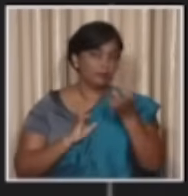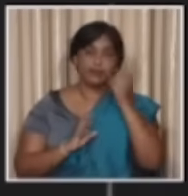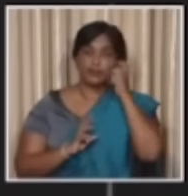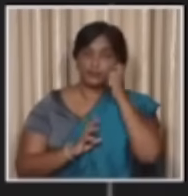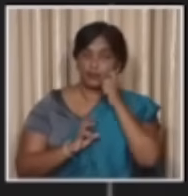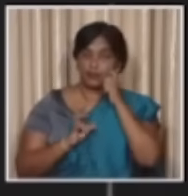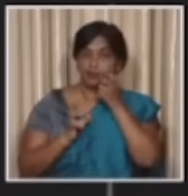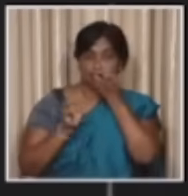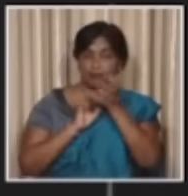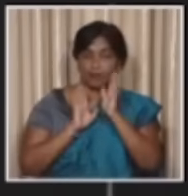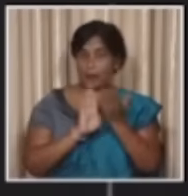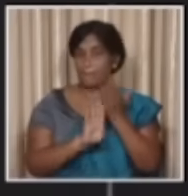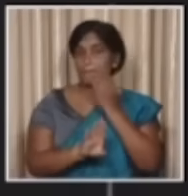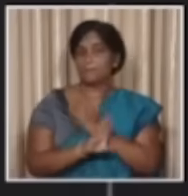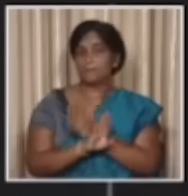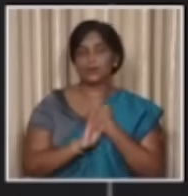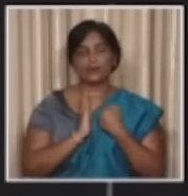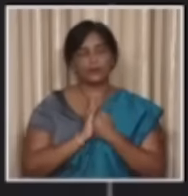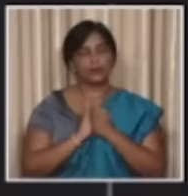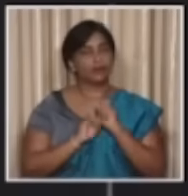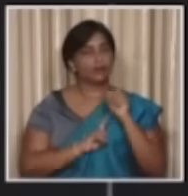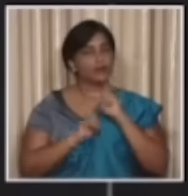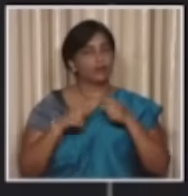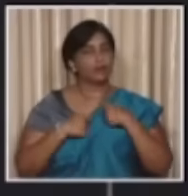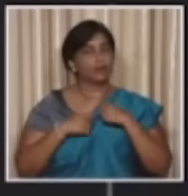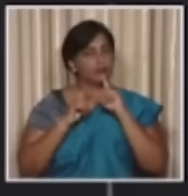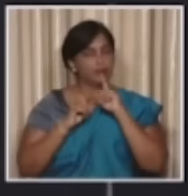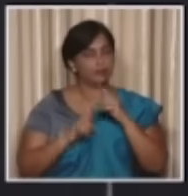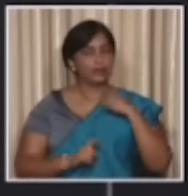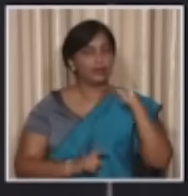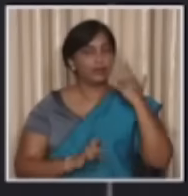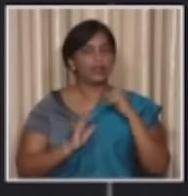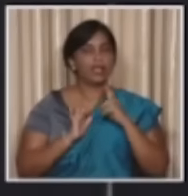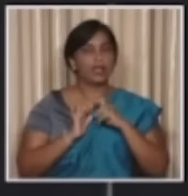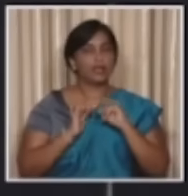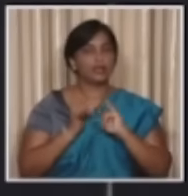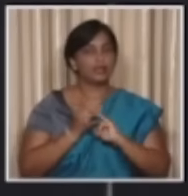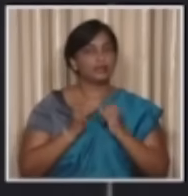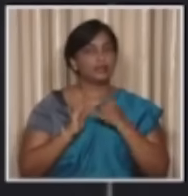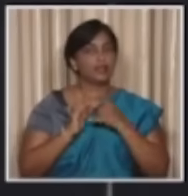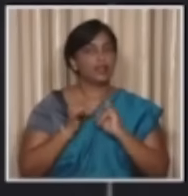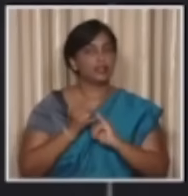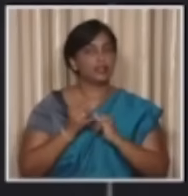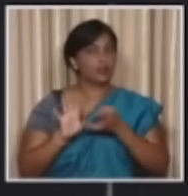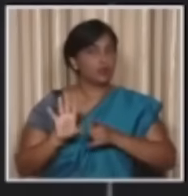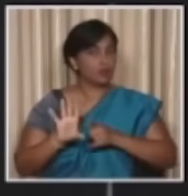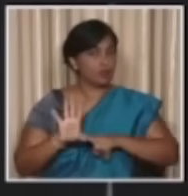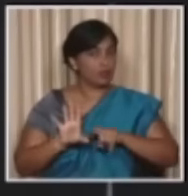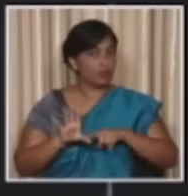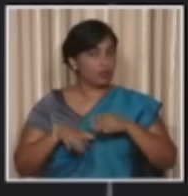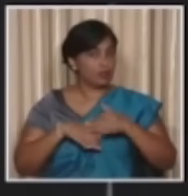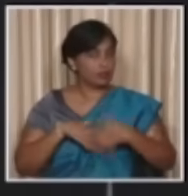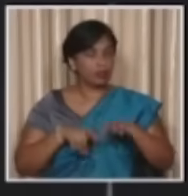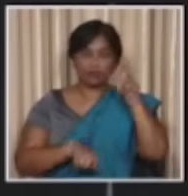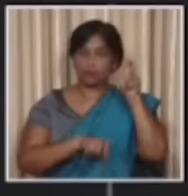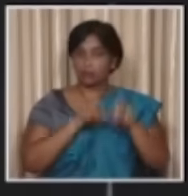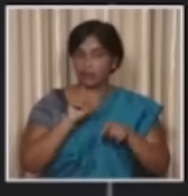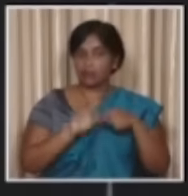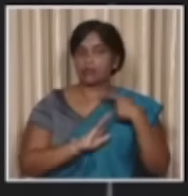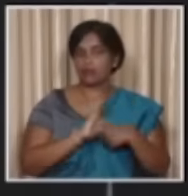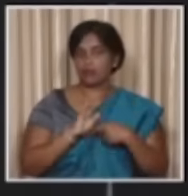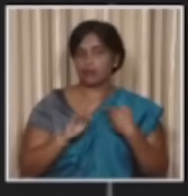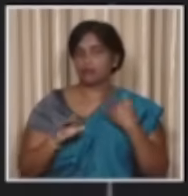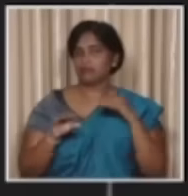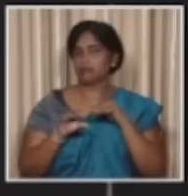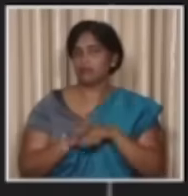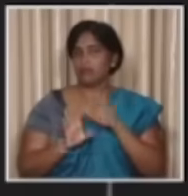ප්‍රහාරයට කලින් මේ ගරු සභාවට දැනුම් දුන්නේ විශේෂයෙන්ම ISIS පුහුණුව ලබාපු පුද්ගලයන් ලංකාවට ඇවිල්ලා